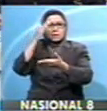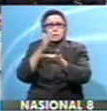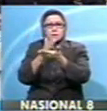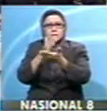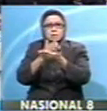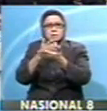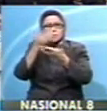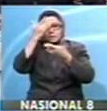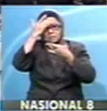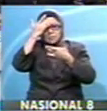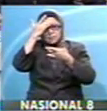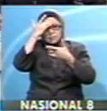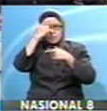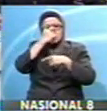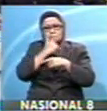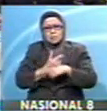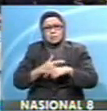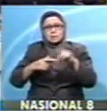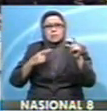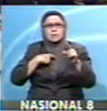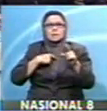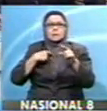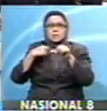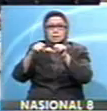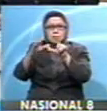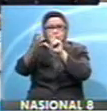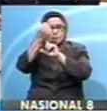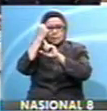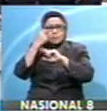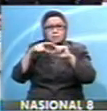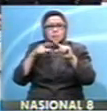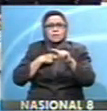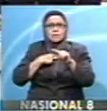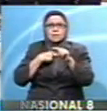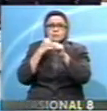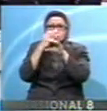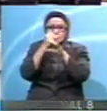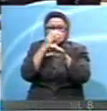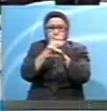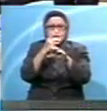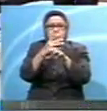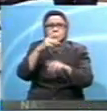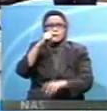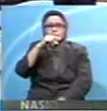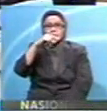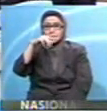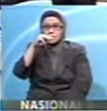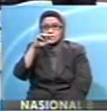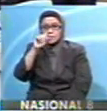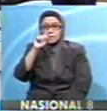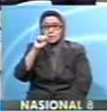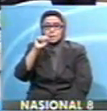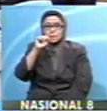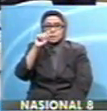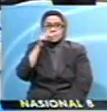kemurungan akhirnya tercapai hasil inisiatif gabungan pelajar Melayu Semenanjung gpms Kedah dan jabatan pendidikan Negeri